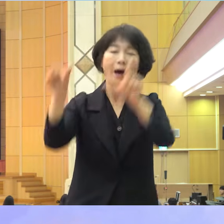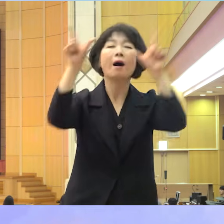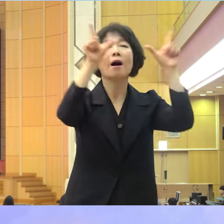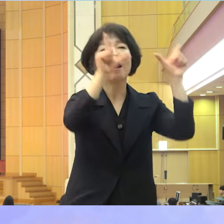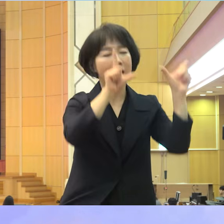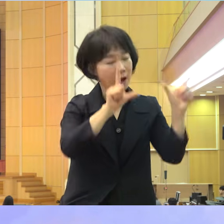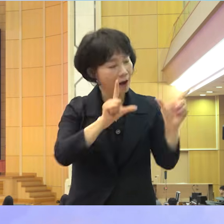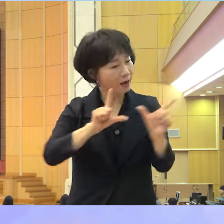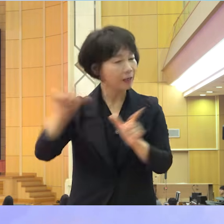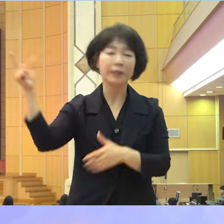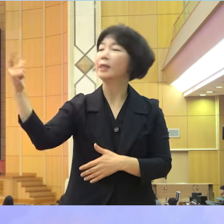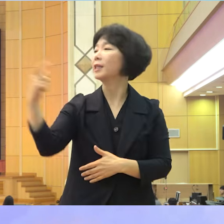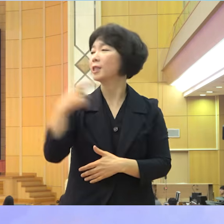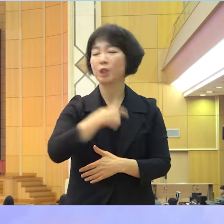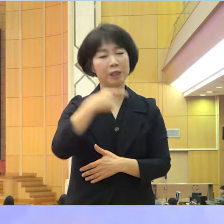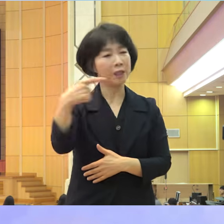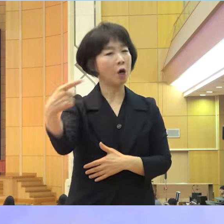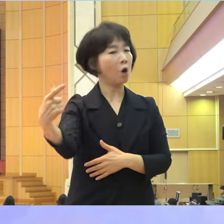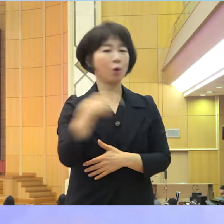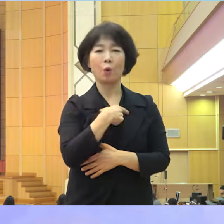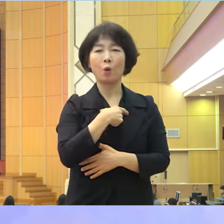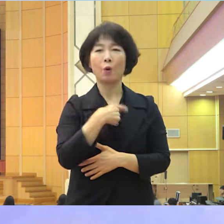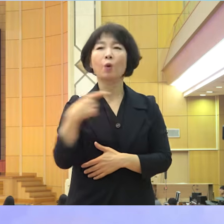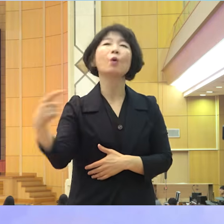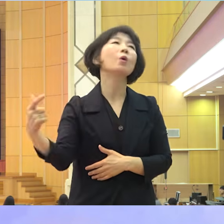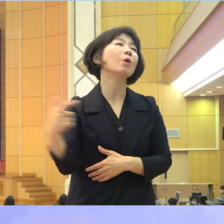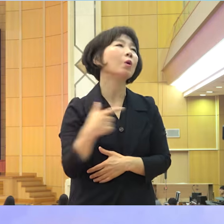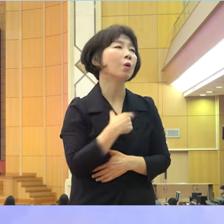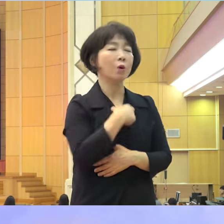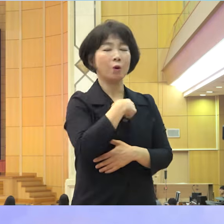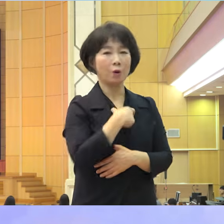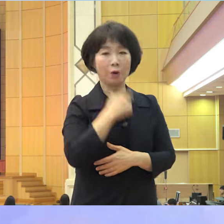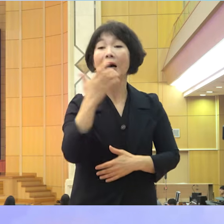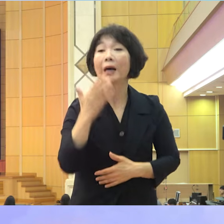떠나 살기 싫어요